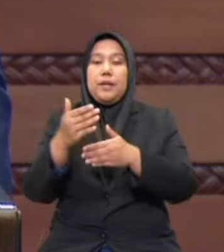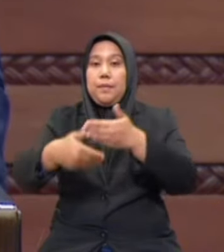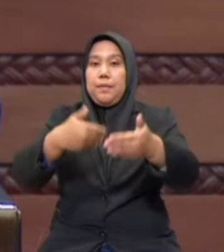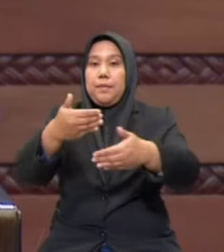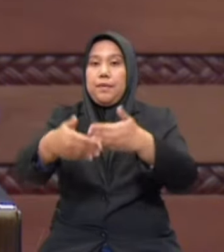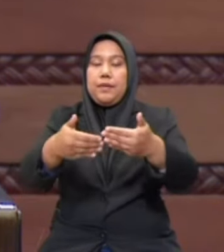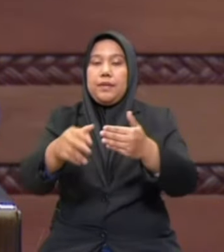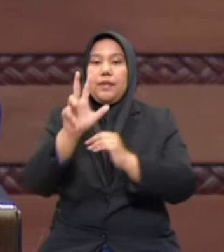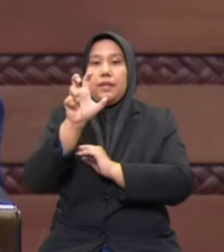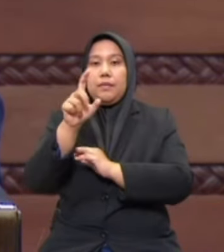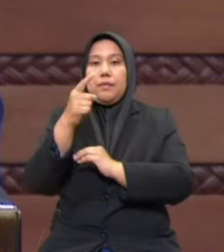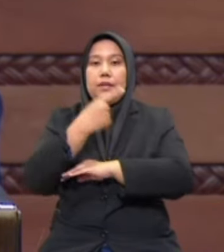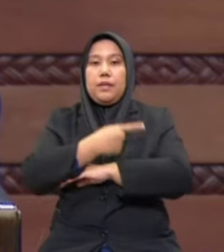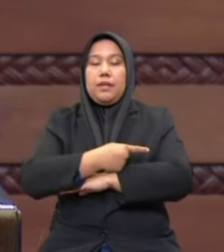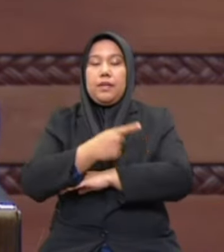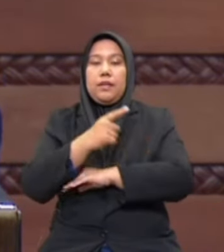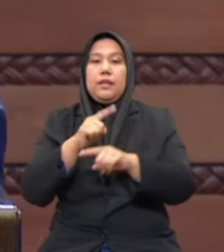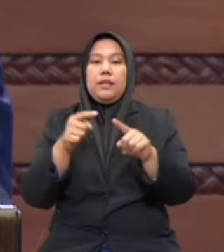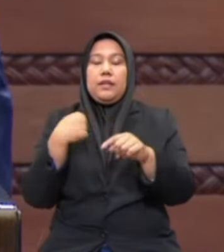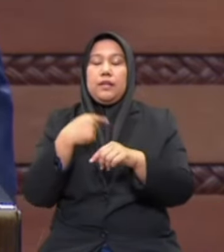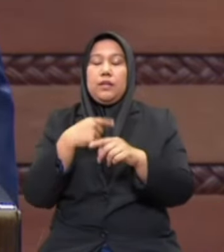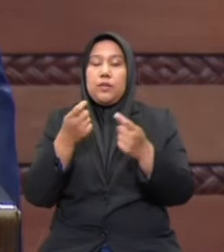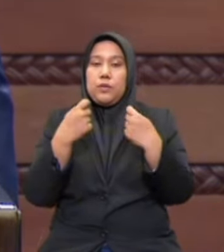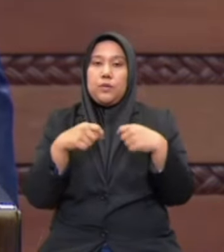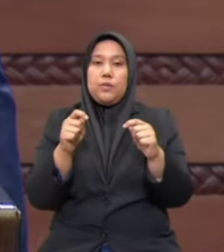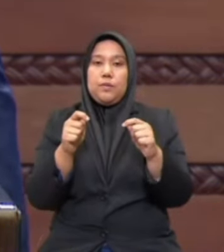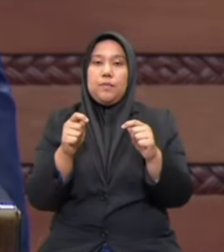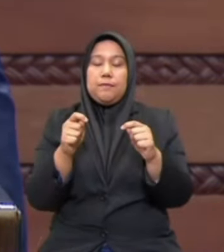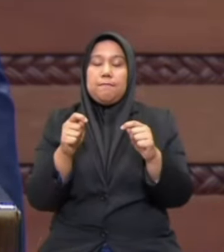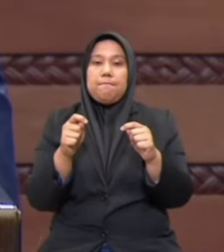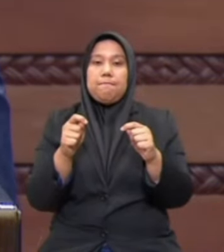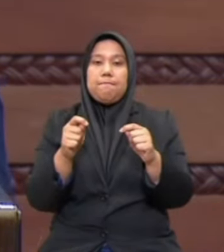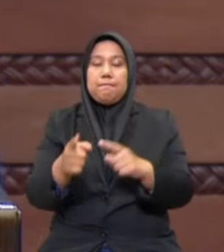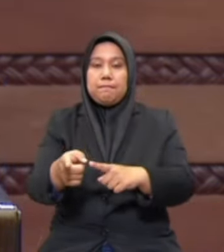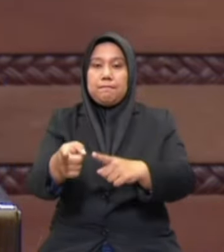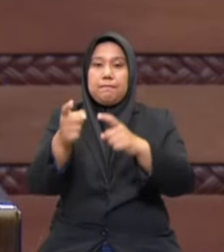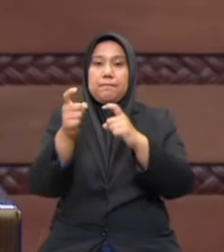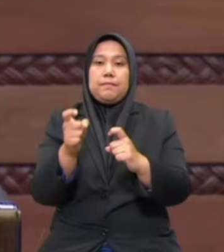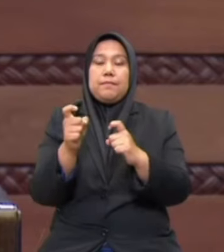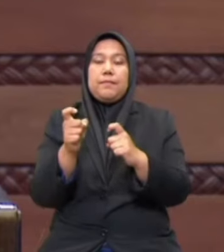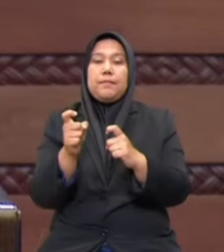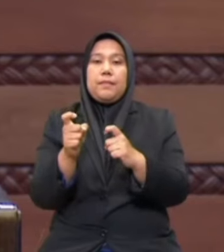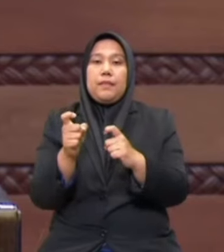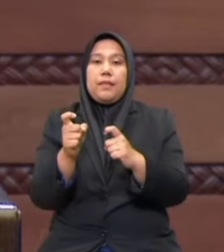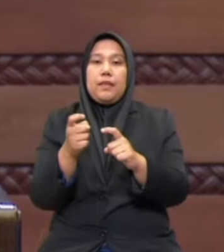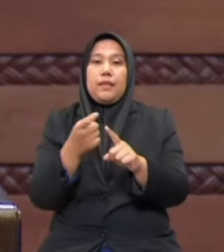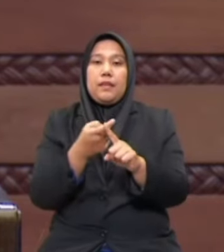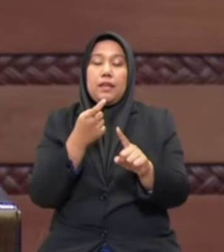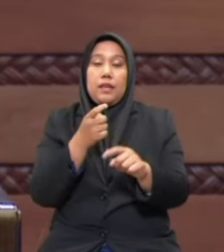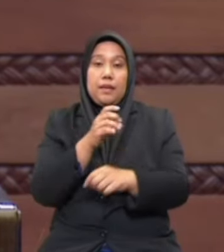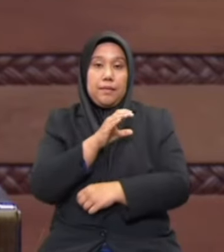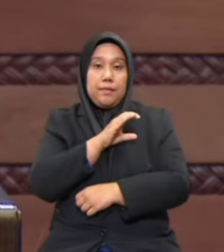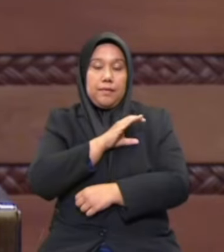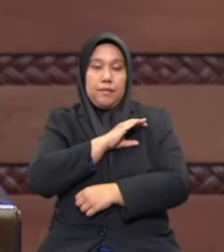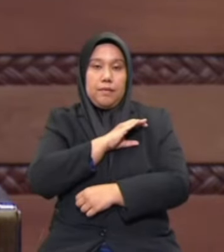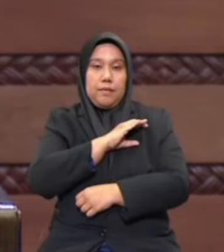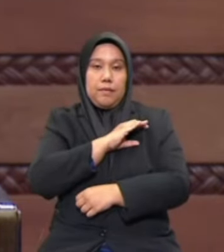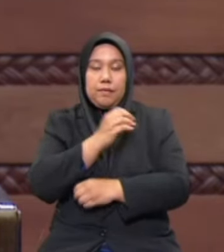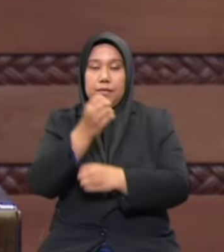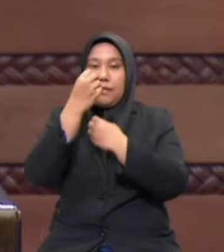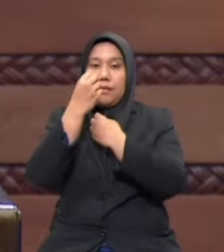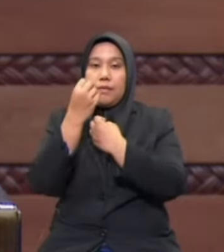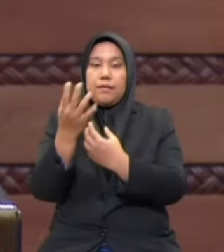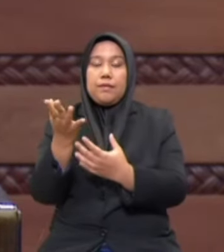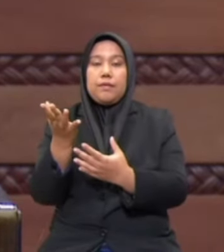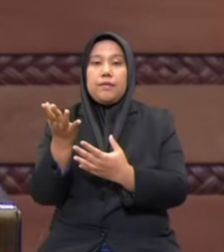tetapi kita akan Cuba t upaya mencepatkan daripada polis dia bagi tahu dia